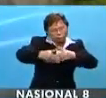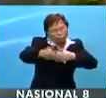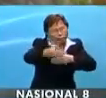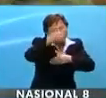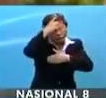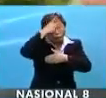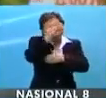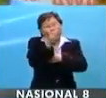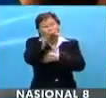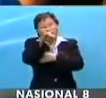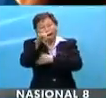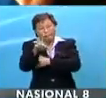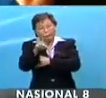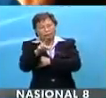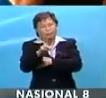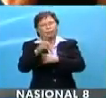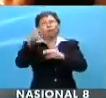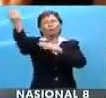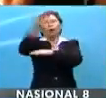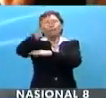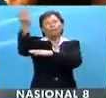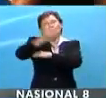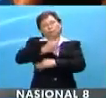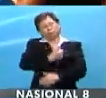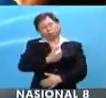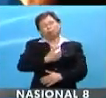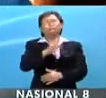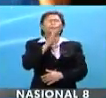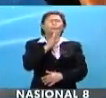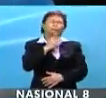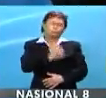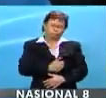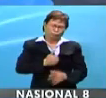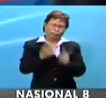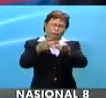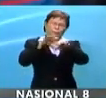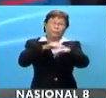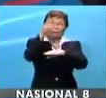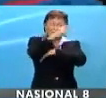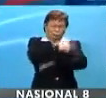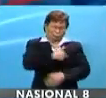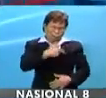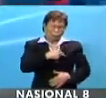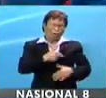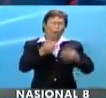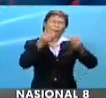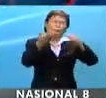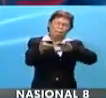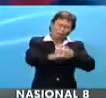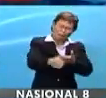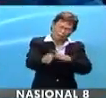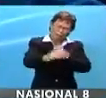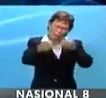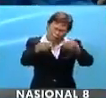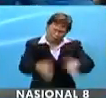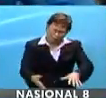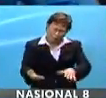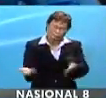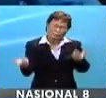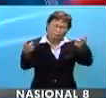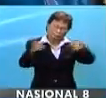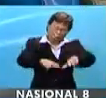Ahmad Zahid telah menyampaikan ucapan takziah kepada kerajaan Indonesia yang kehilangan rakyatnya dalam tragedi